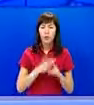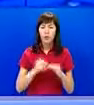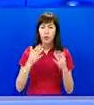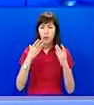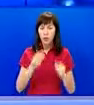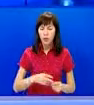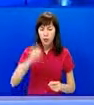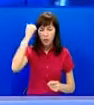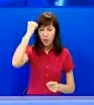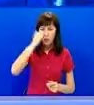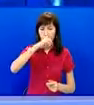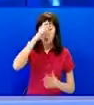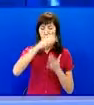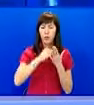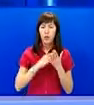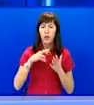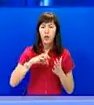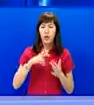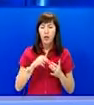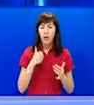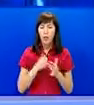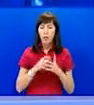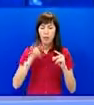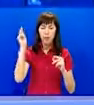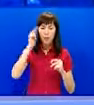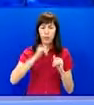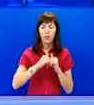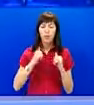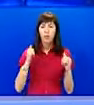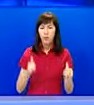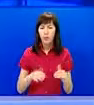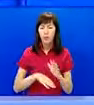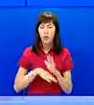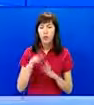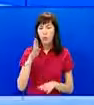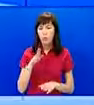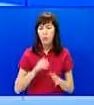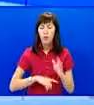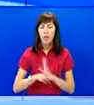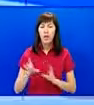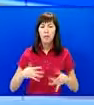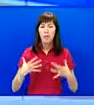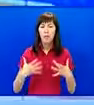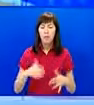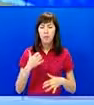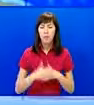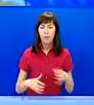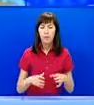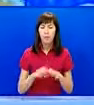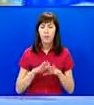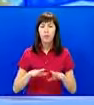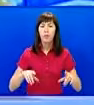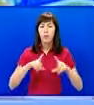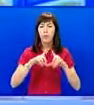день, благодаря государственной программе «Балапан», дошкольное учреждение расширяется и улучшается. В ходе мероприятия средняя группа детского